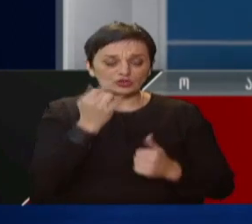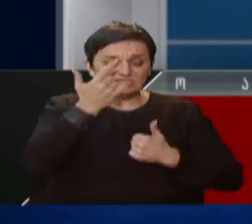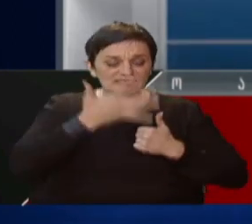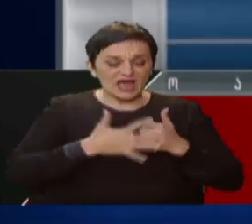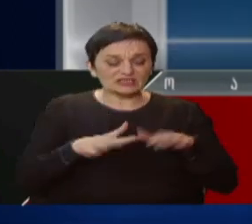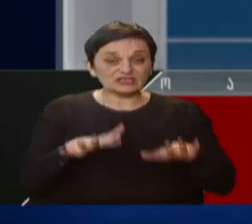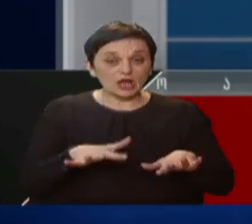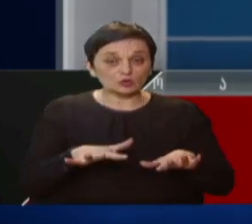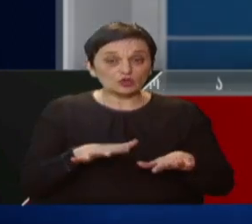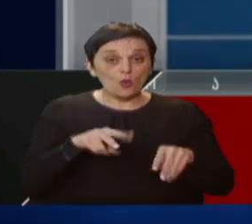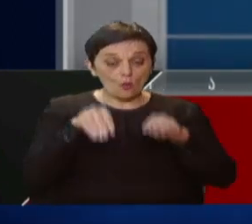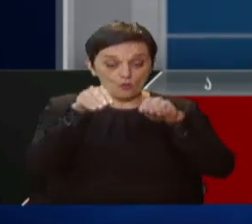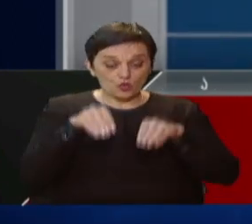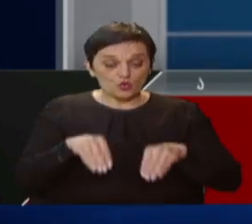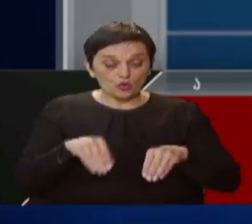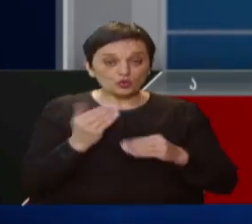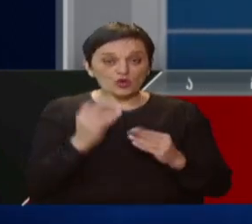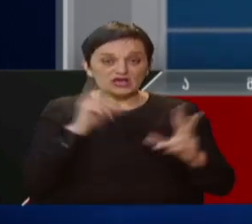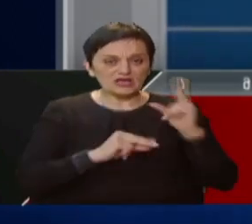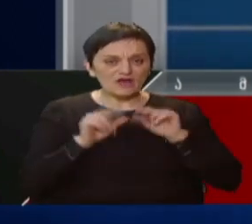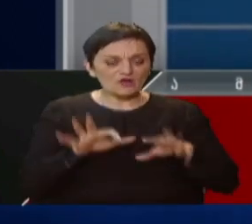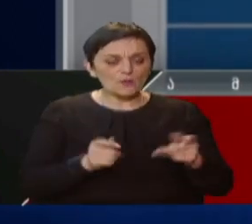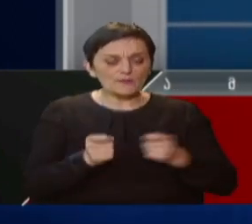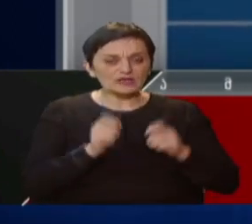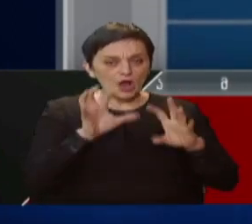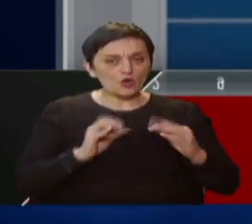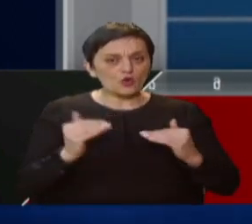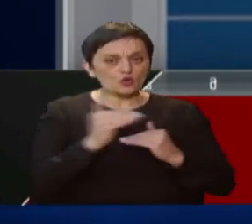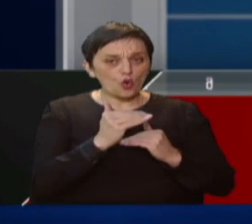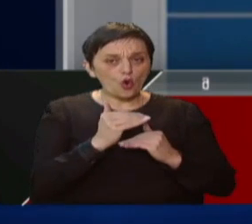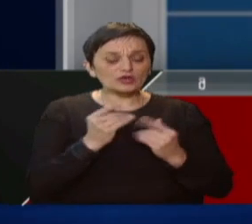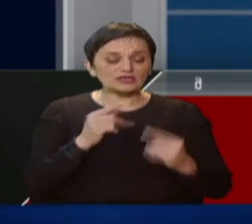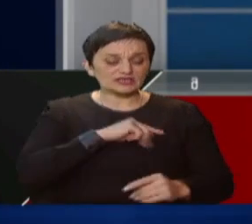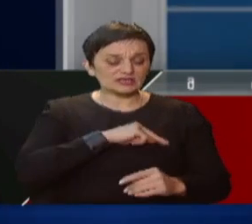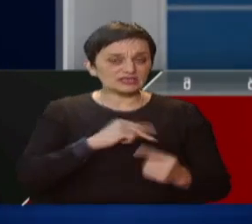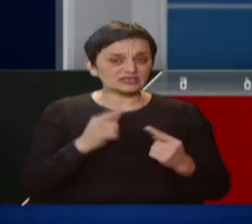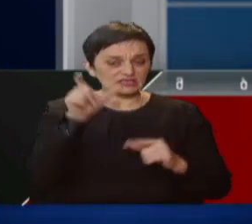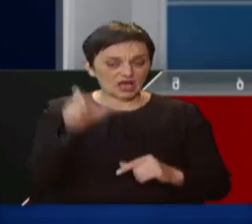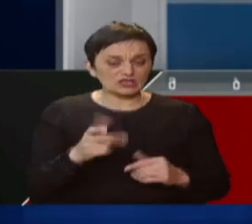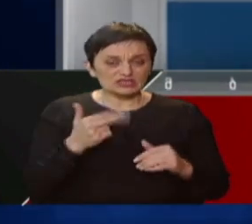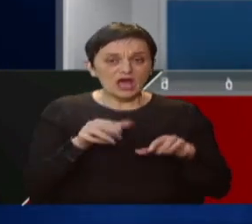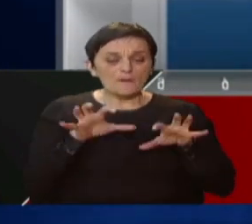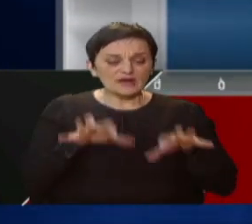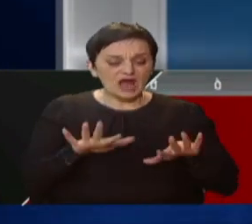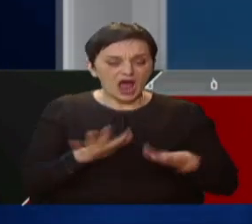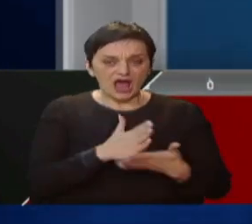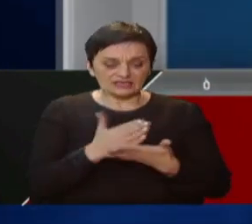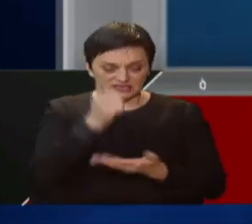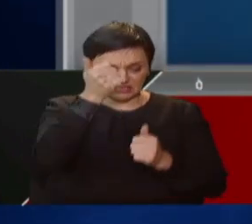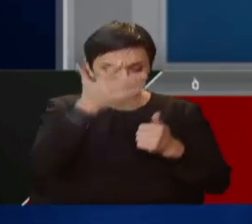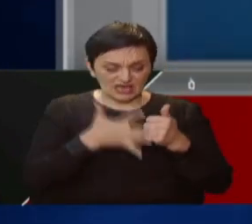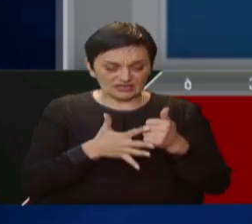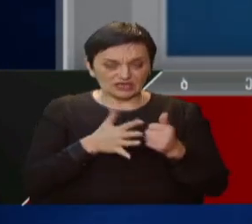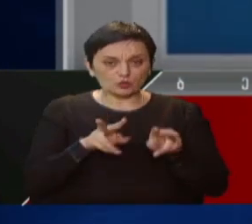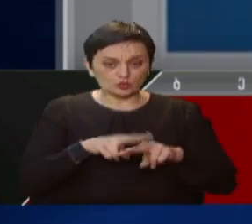ადგილი. რა დროსაც პროტოკოლით გათვალისწინებული იქნა პრეზიდენტის კონსტიტუციური თანამდებობა და პრეზიდენტის ადგილი გამოყოფილი იყო ცენტრალურ